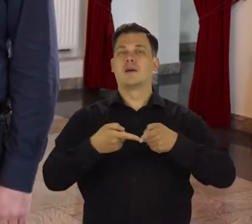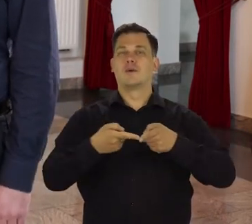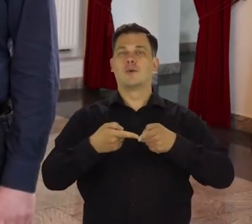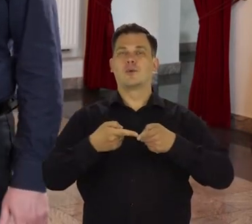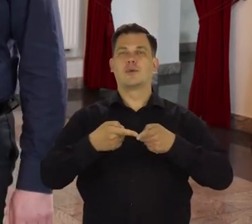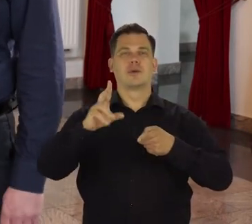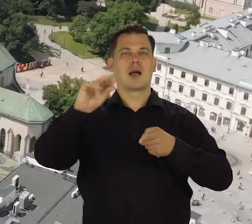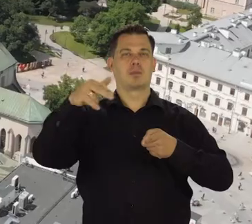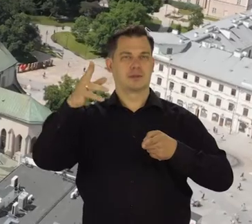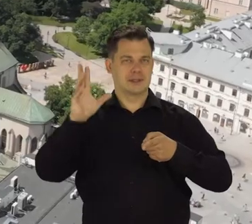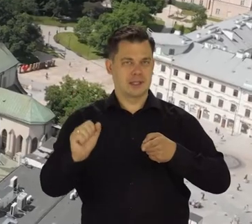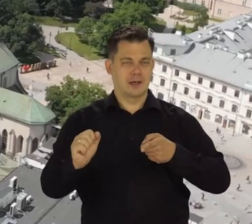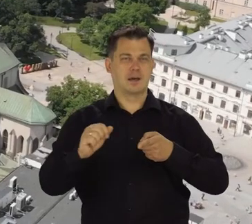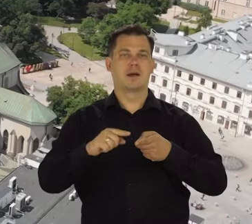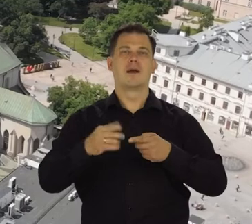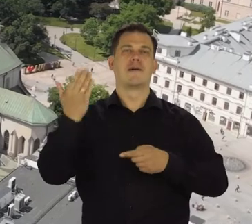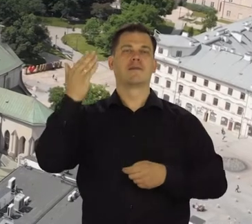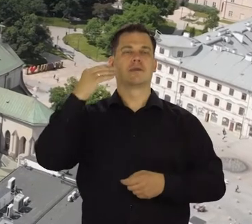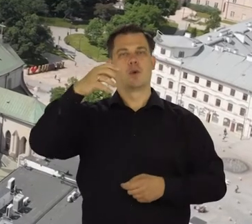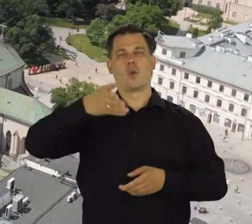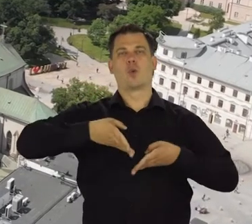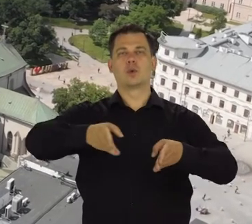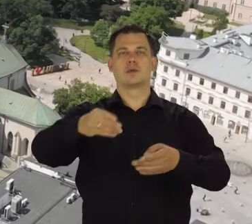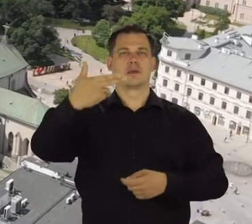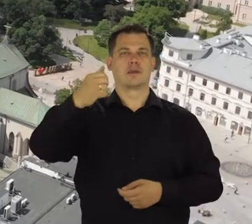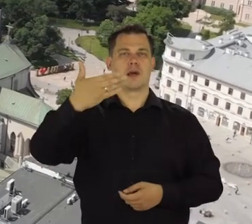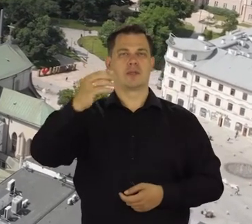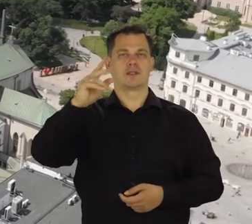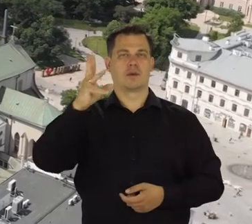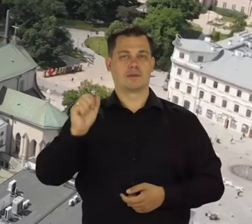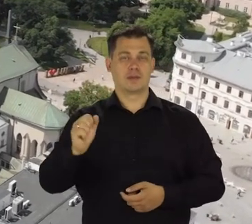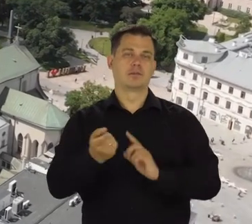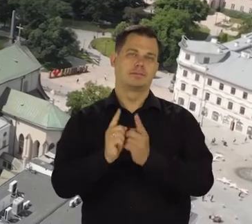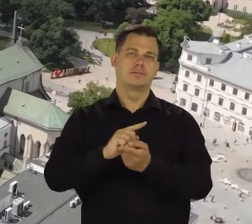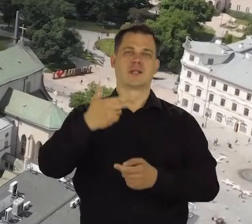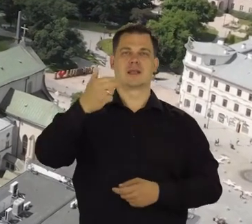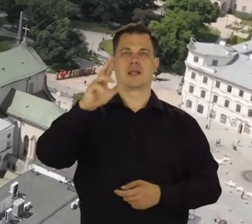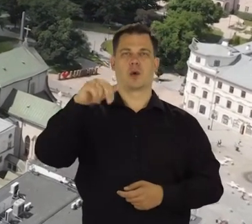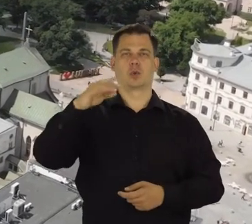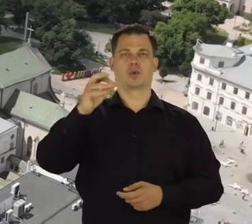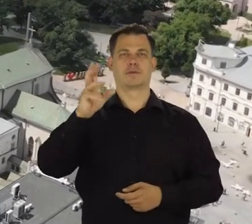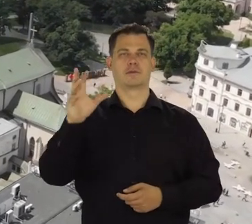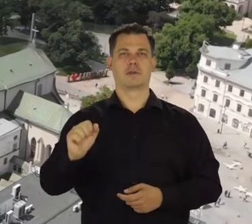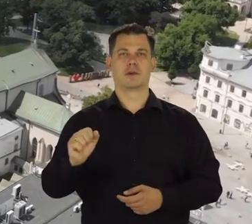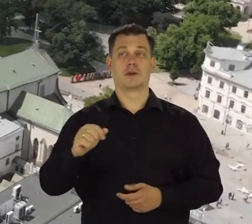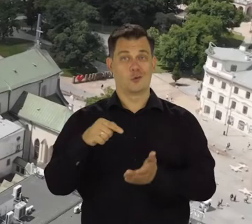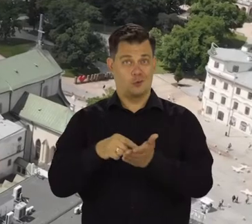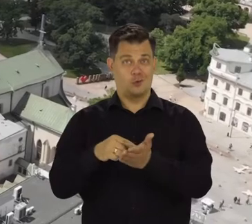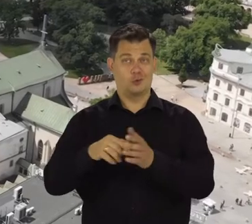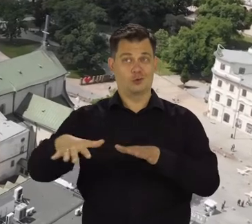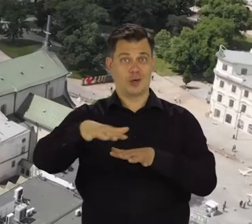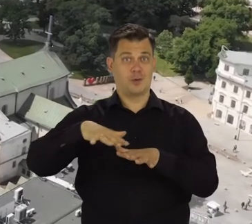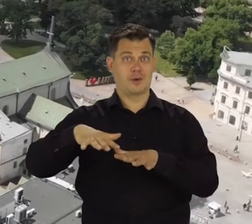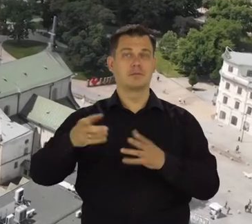narożu ulicy wytyczonej wówczas Kapucyńskiej i ulicy Namiestnikowskiej, obecnej Narutowicza, która to działka